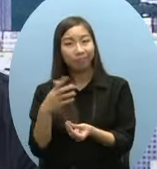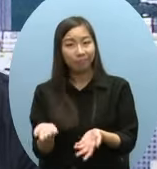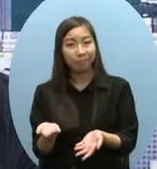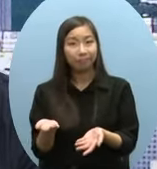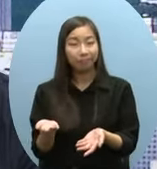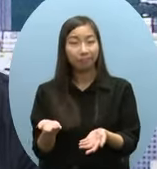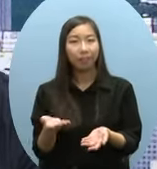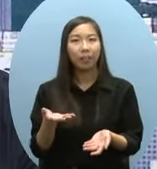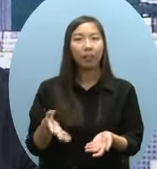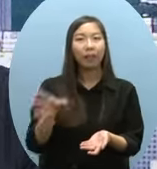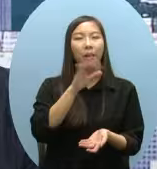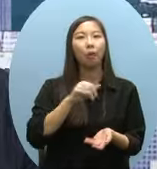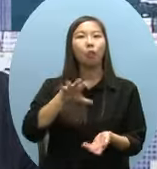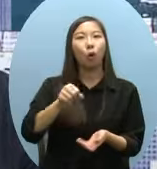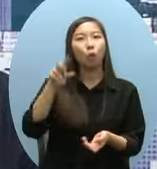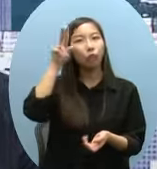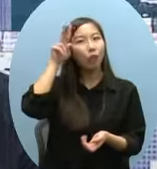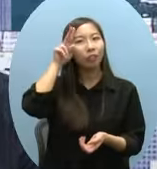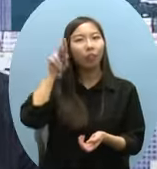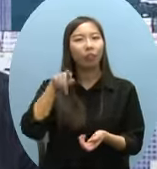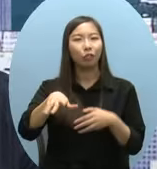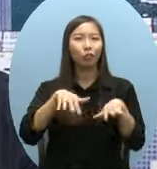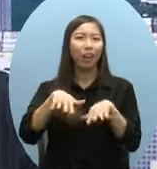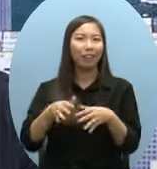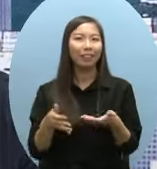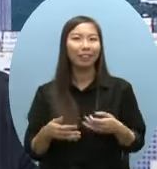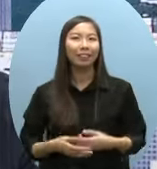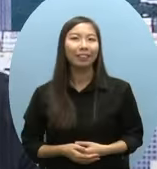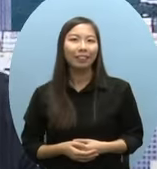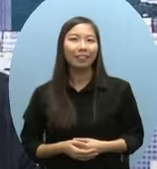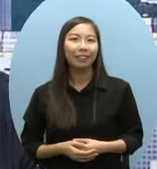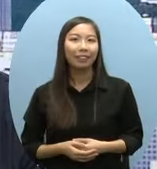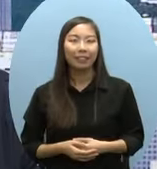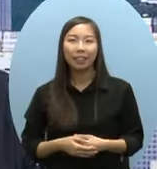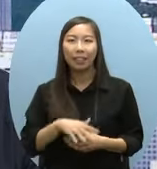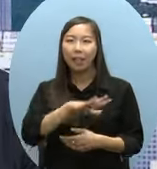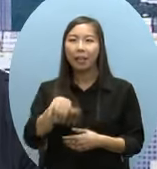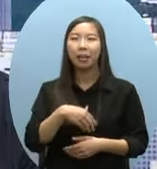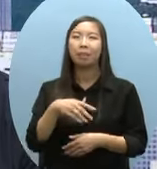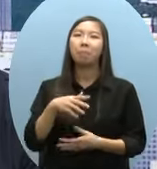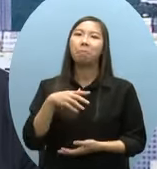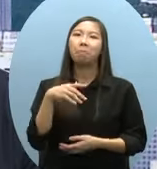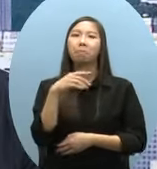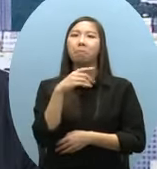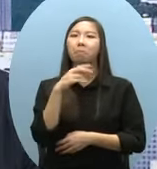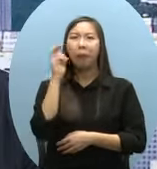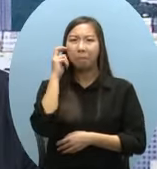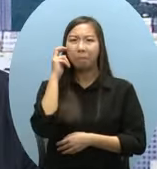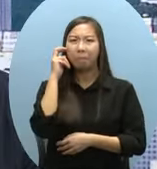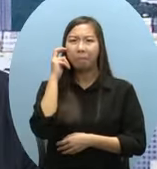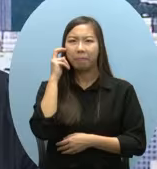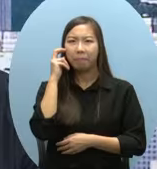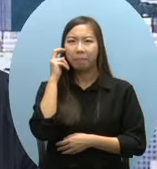係常識嚟到去處理呢件事情啦。我諗最終大家就停一停諗一諗，其實咧成個